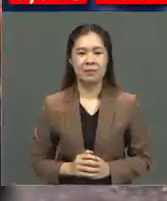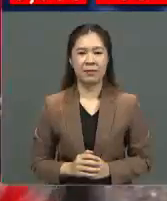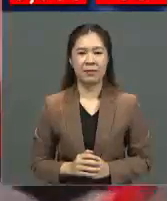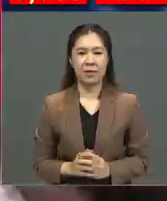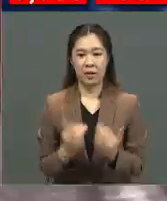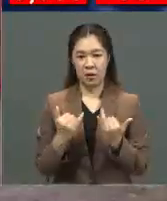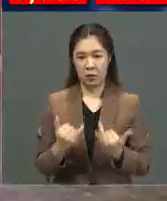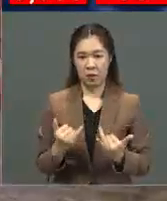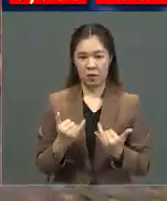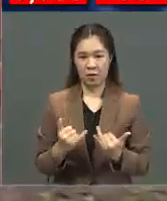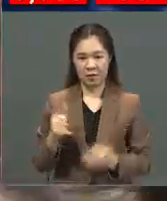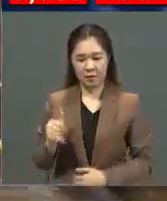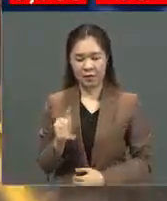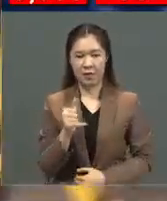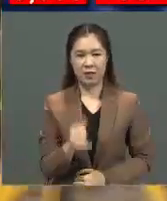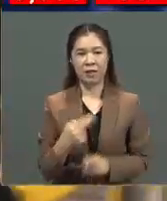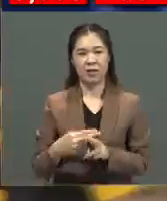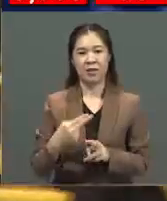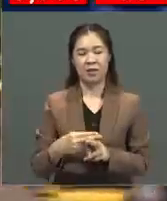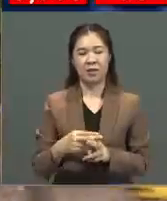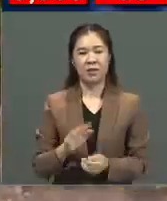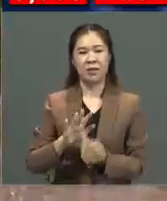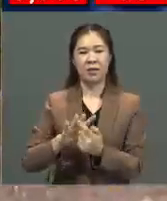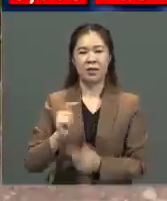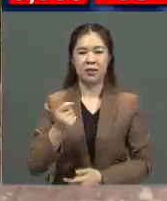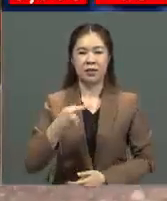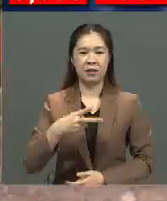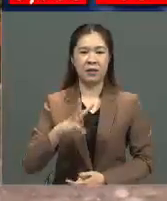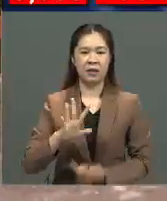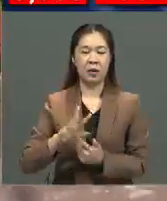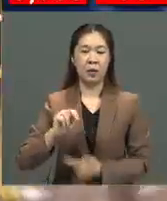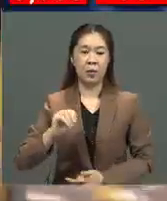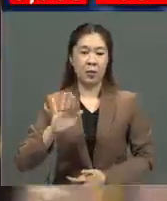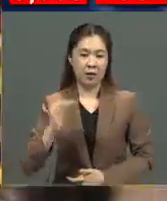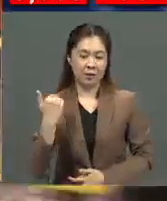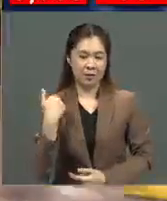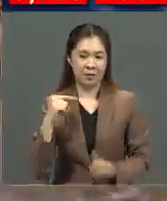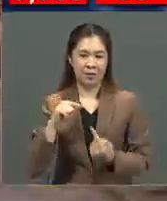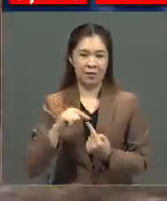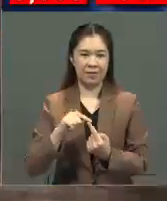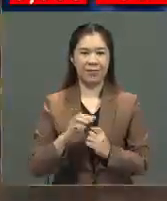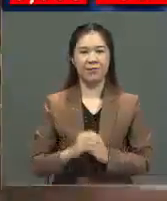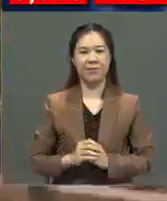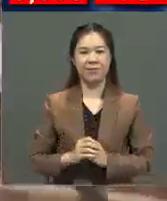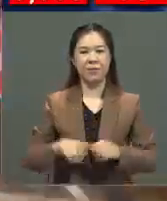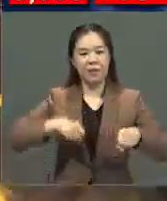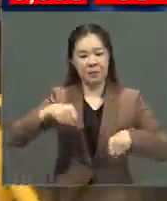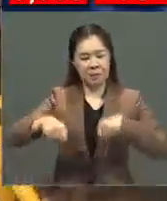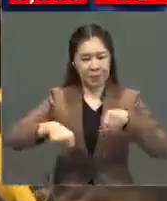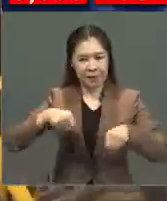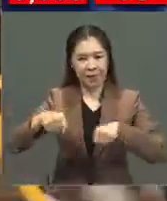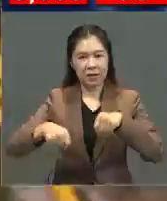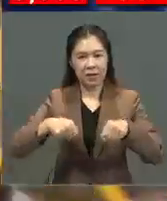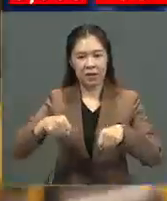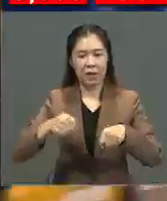การลงพื้นที่วันนี้นายเทวัญลิปตพันลบรัฐมนตรีประจำสำนักนายกรัฐมนตรีและผู้บริหารกรมประชาสัมพันธ์ได้ปั่นจักรยานเส้น